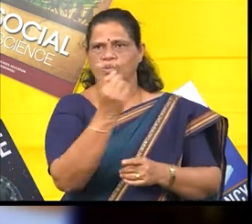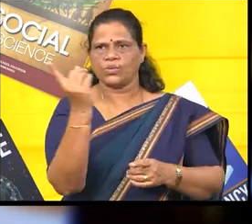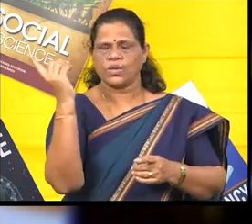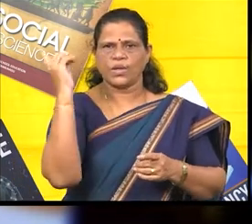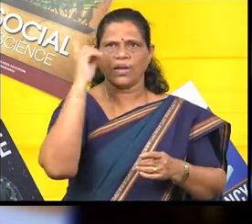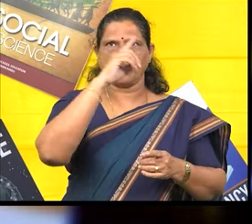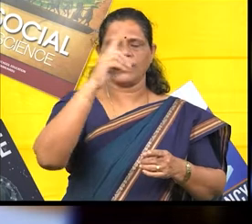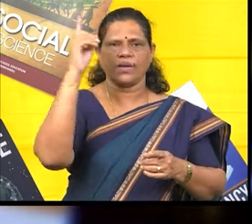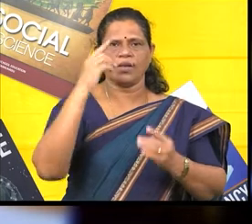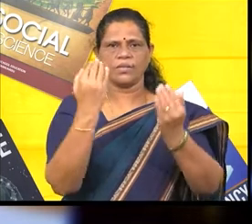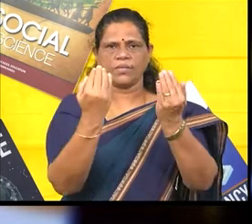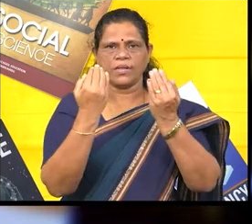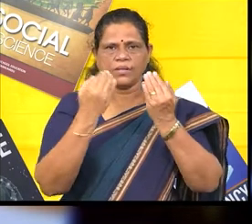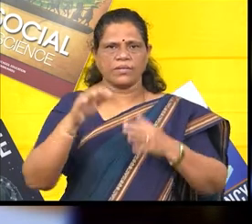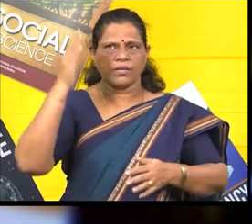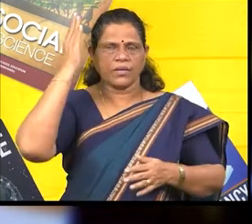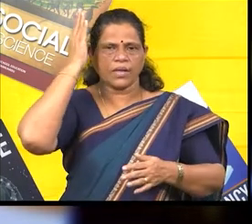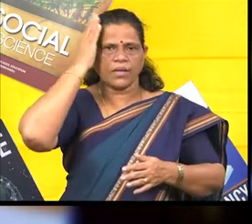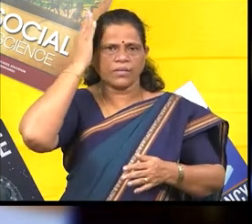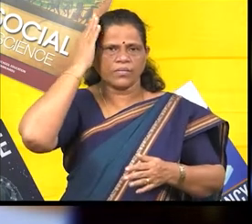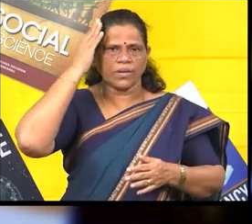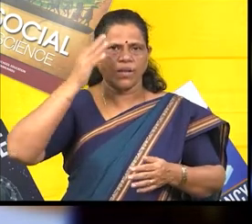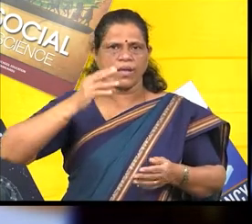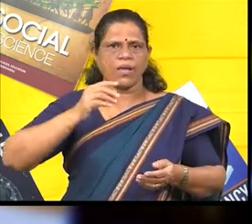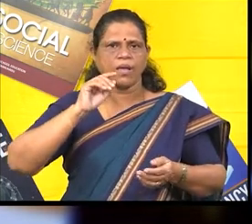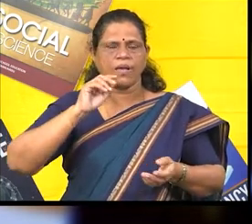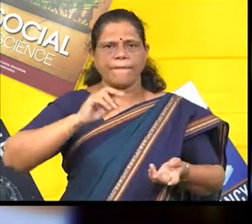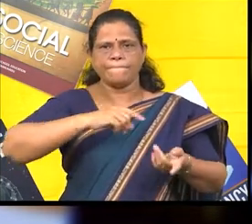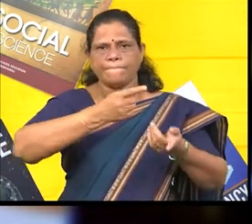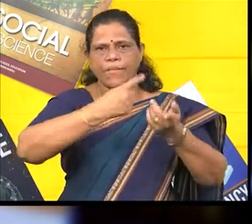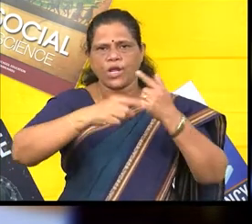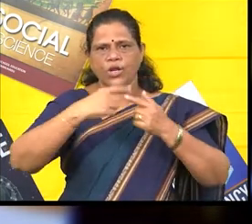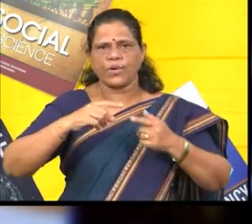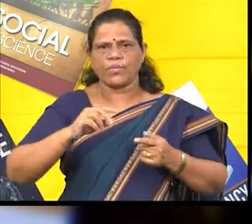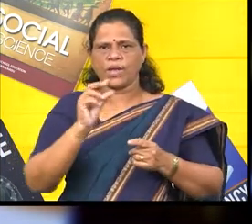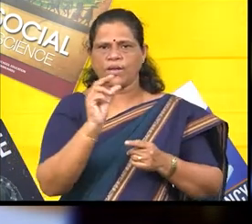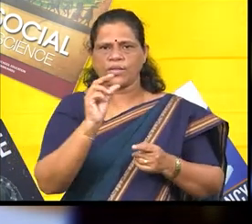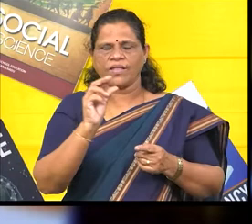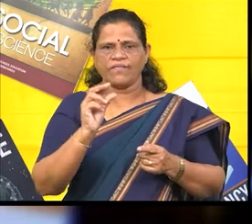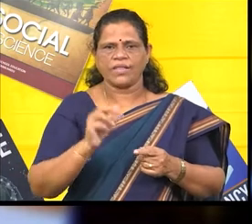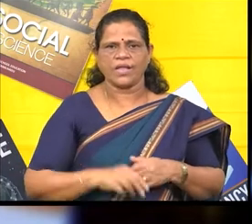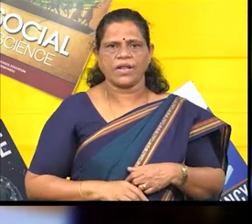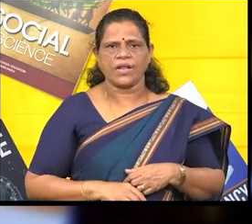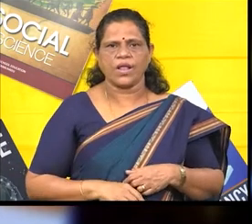மண்டலத்தை பாதுகாக்க இவற்றையெல்லாம் கருத்தில் கொண்டு மரபணு மாற்றம் செய்யப்பட்ட விதைகள்,